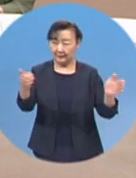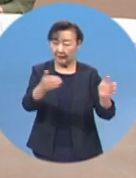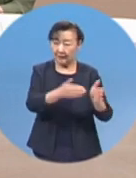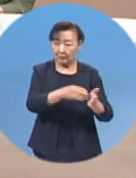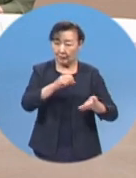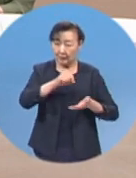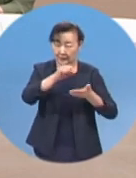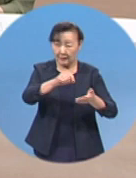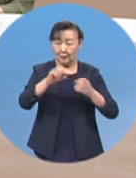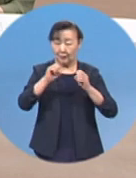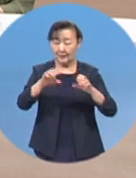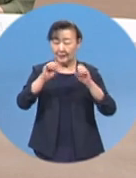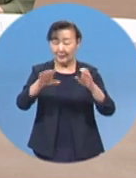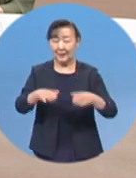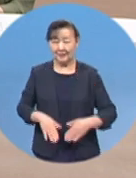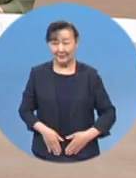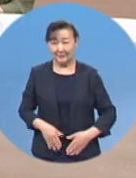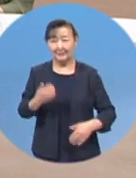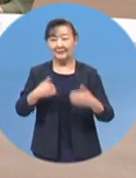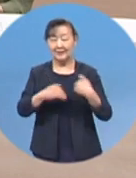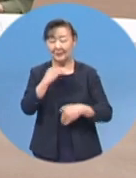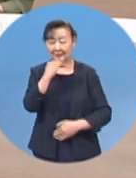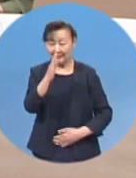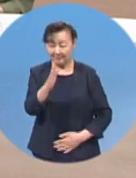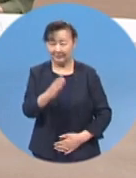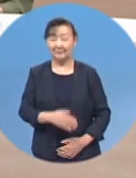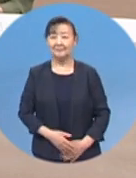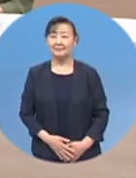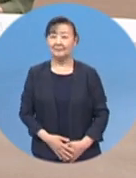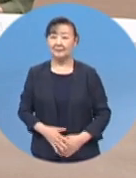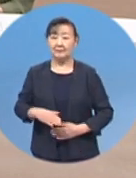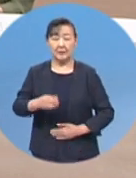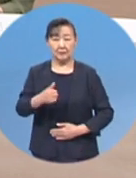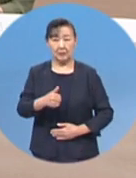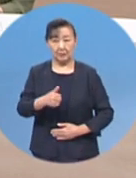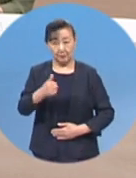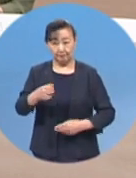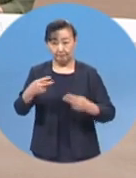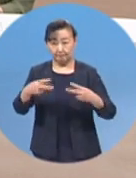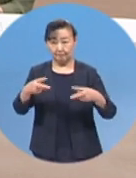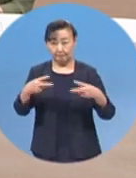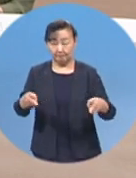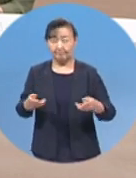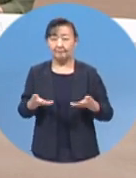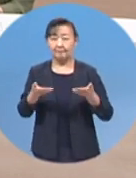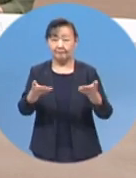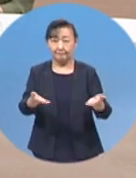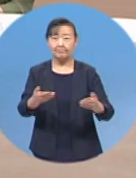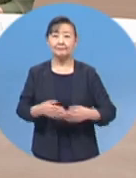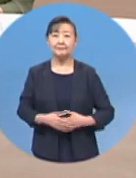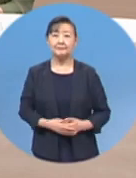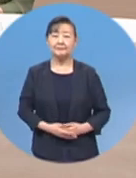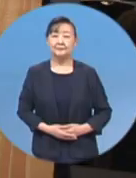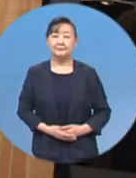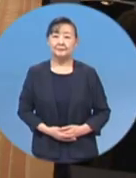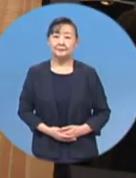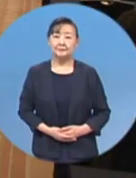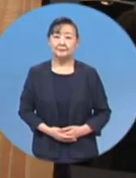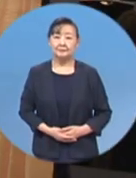はプレゼントのお知らせもありますのでお楽しみに。 まずは今週の千葉県の主な出来事からお伝えします。